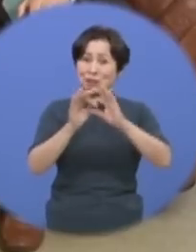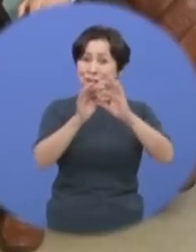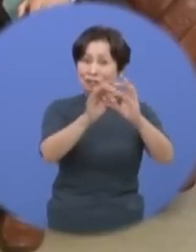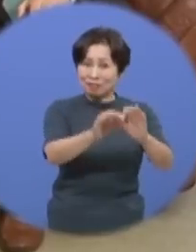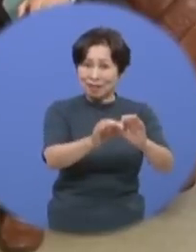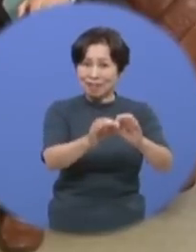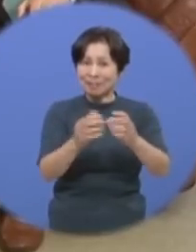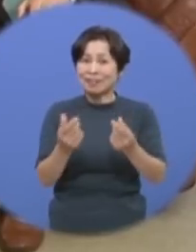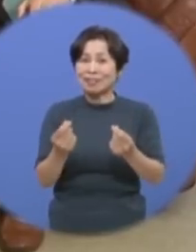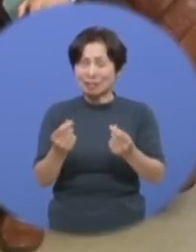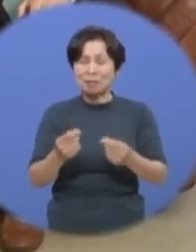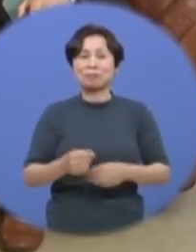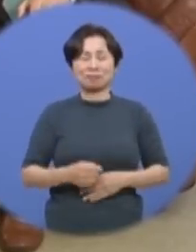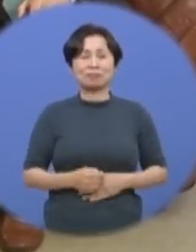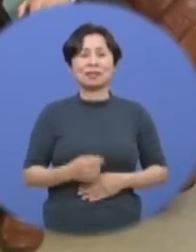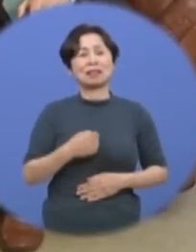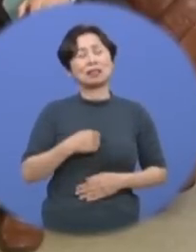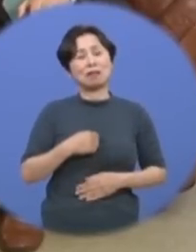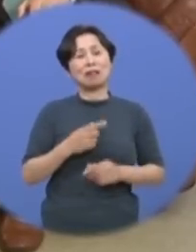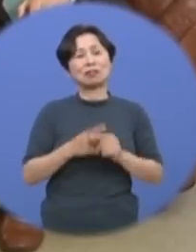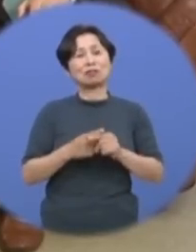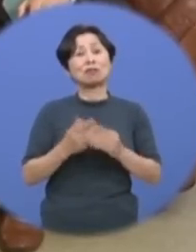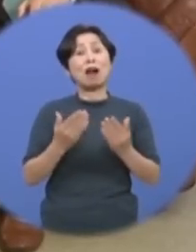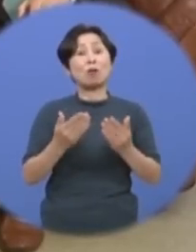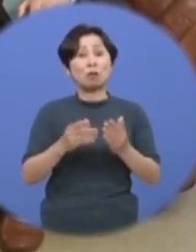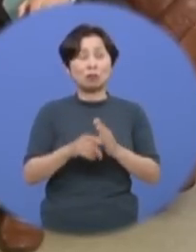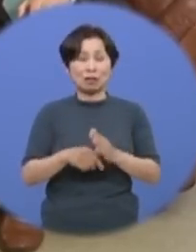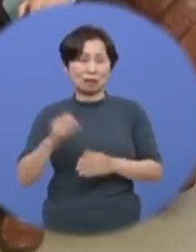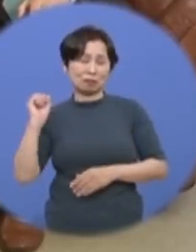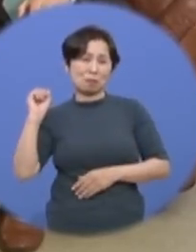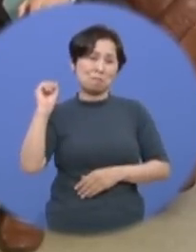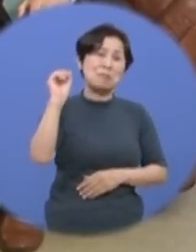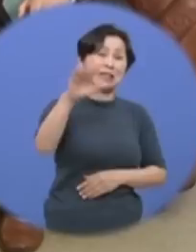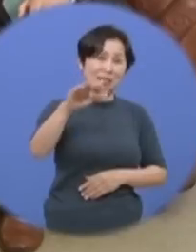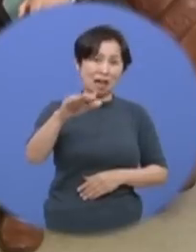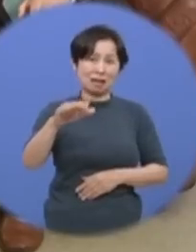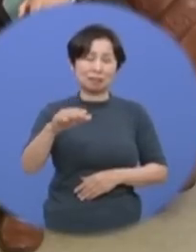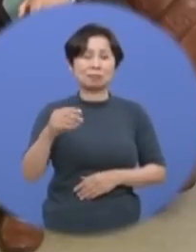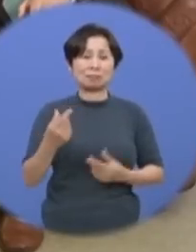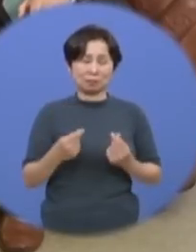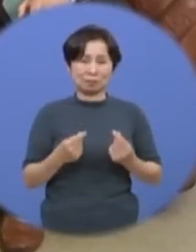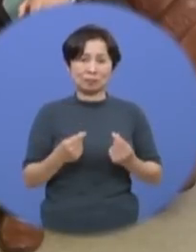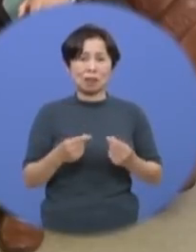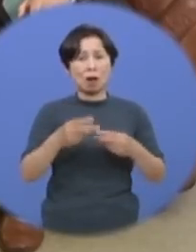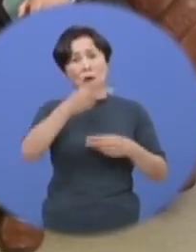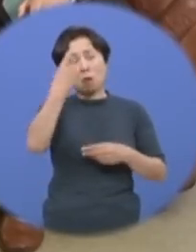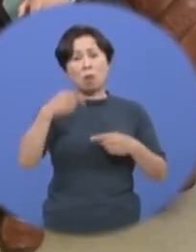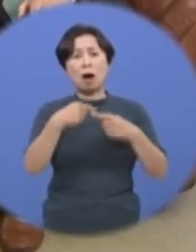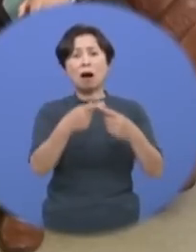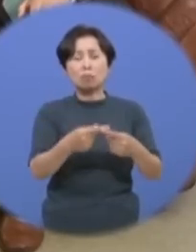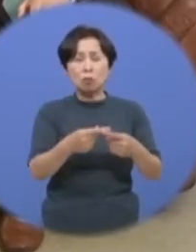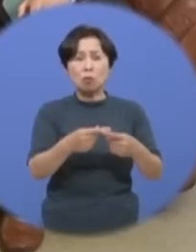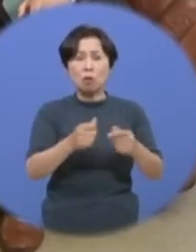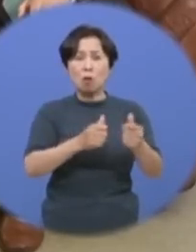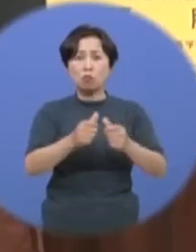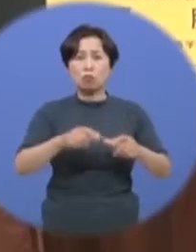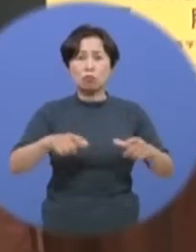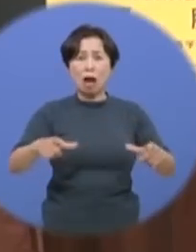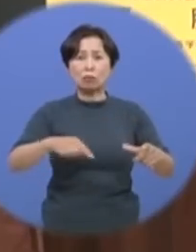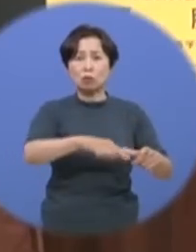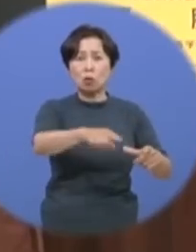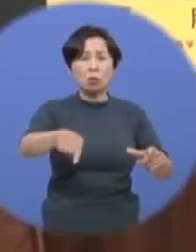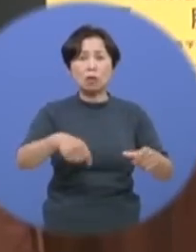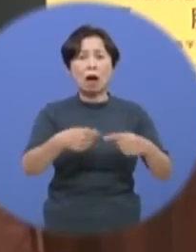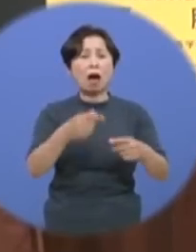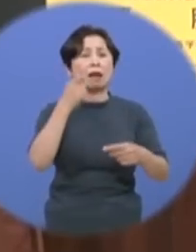あの中学校からずっとピッチャーやってましたんでねえ高校入ってもグランド中には入れてもらえないんですよねもう